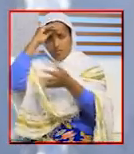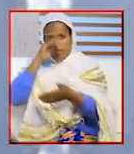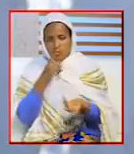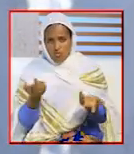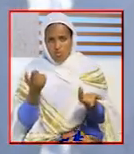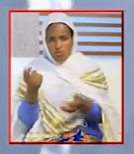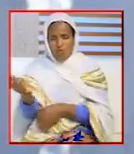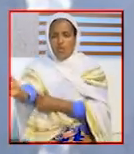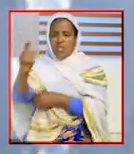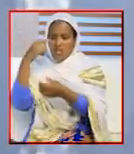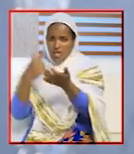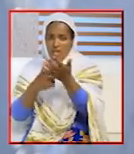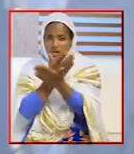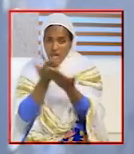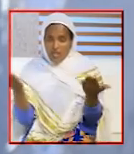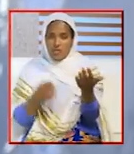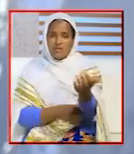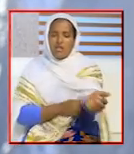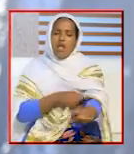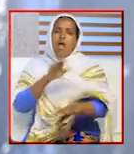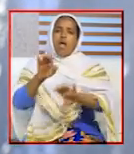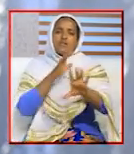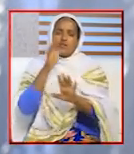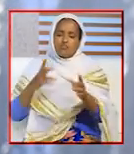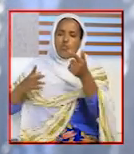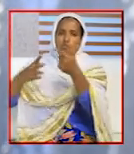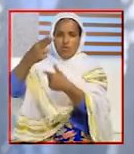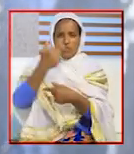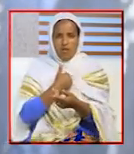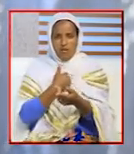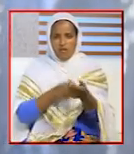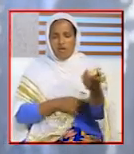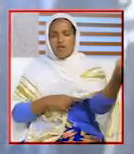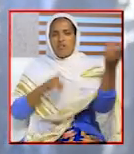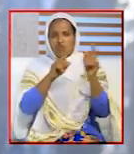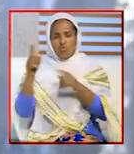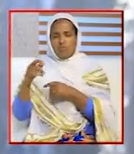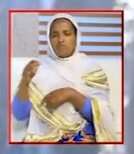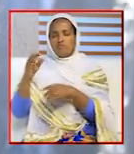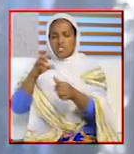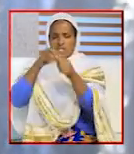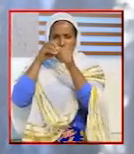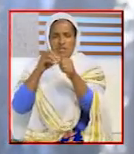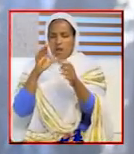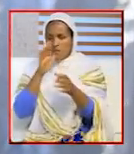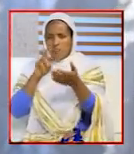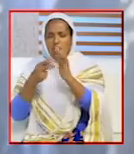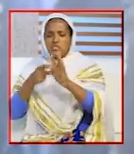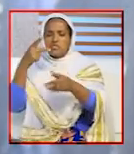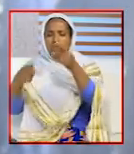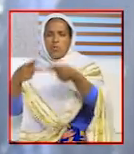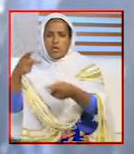ነው። ይሄ ነገር አይደረግም፣ ተቋርጧል። እንደውም አበልጅነት